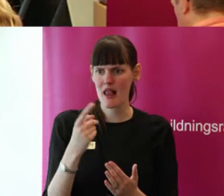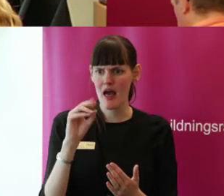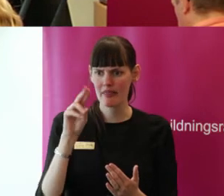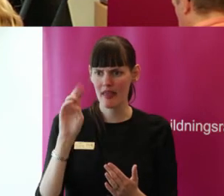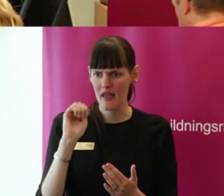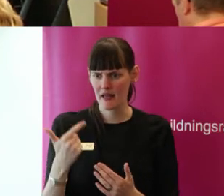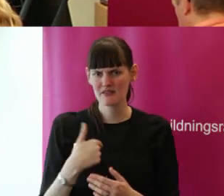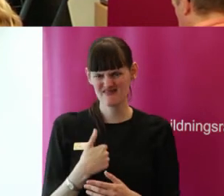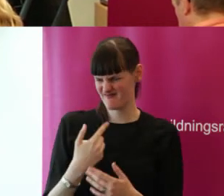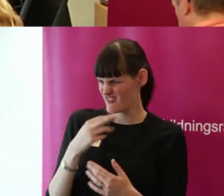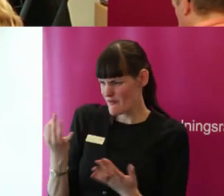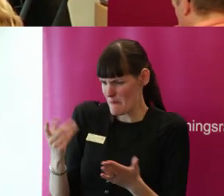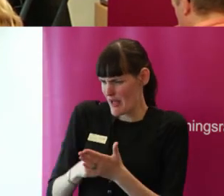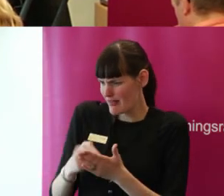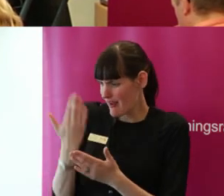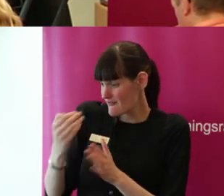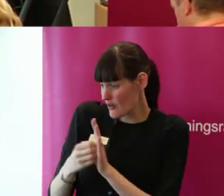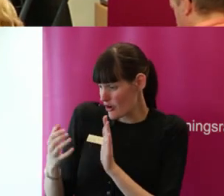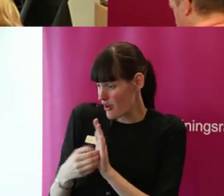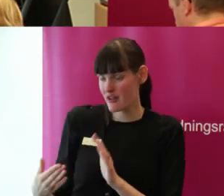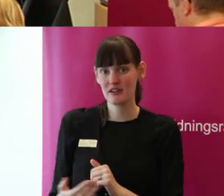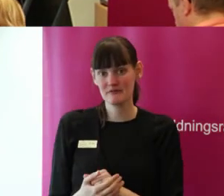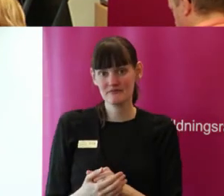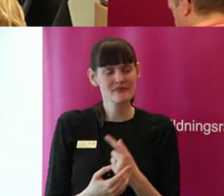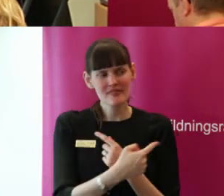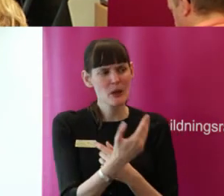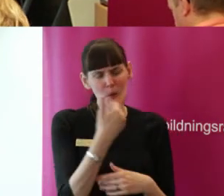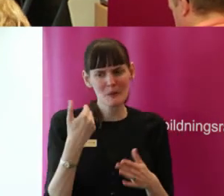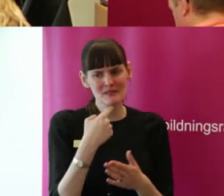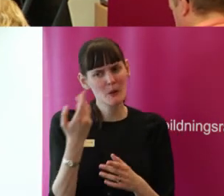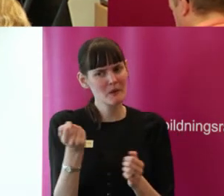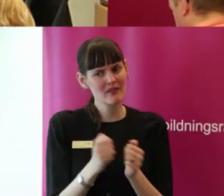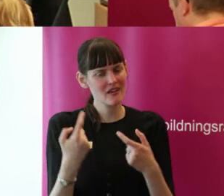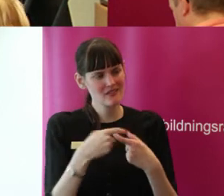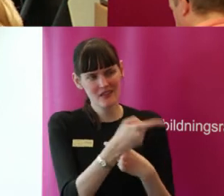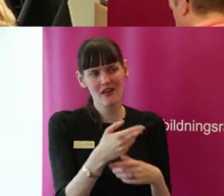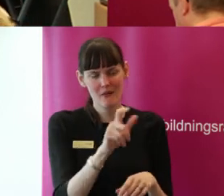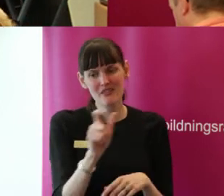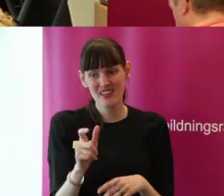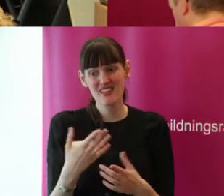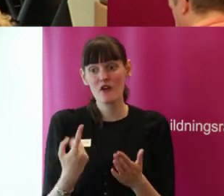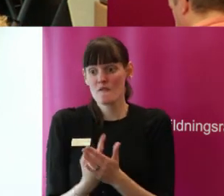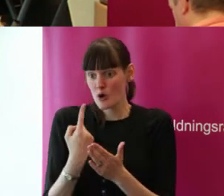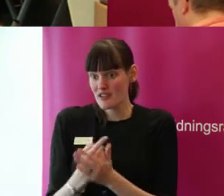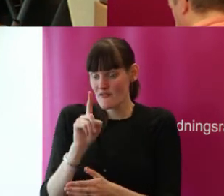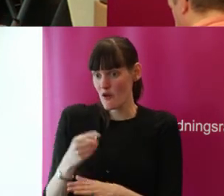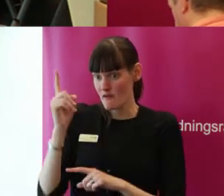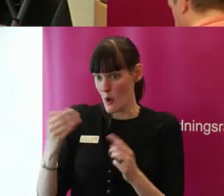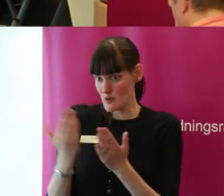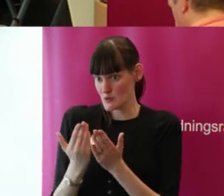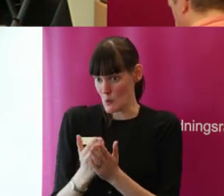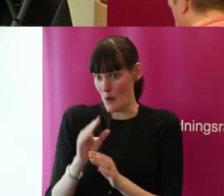Kan du förklara? Och det har ni inte sagt någonting om. Förutsättningen för en folkhögskollärare är att det finns